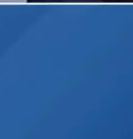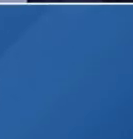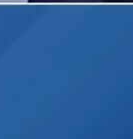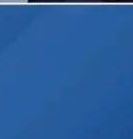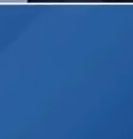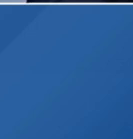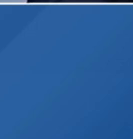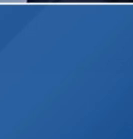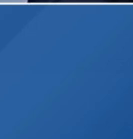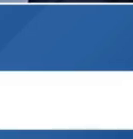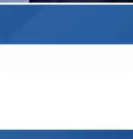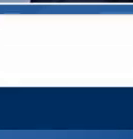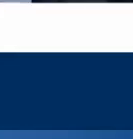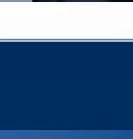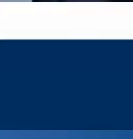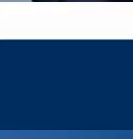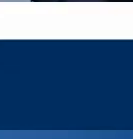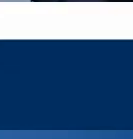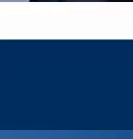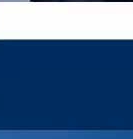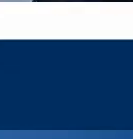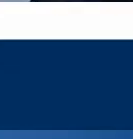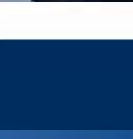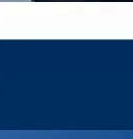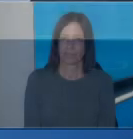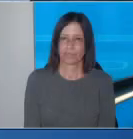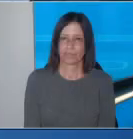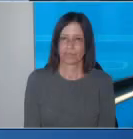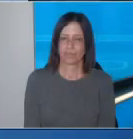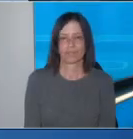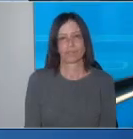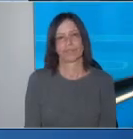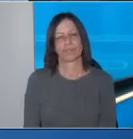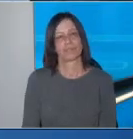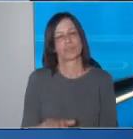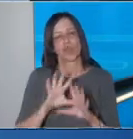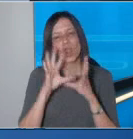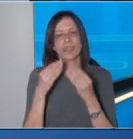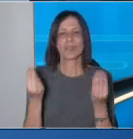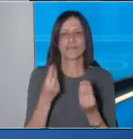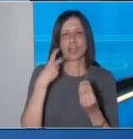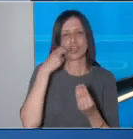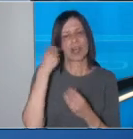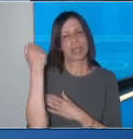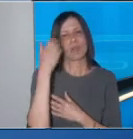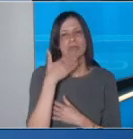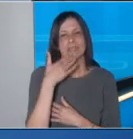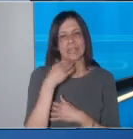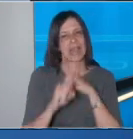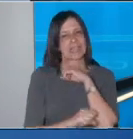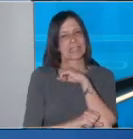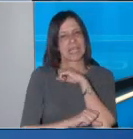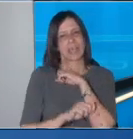שלו כך. ישנה סתירה מובהקת בין חוק הלאום בגרסתו הנוכחית לכל דברי השבח לגיבור ישראל, סגן